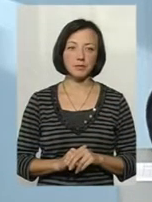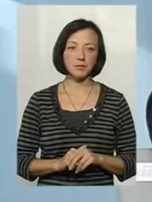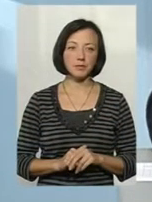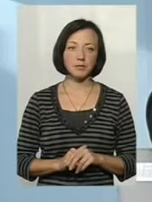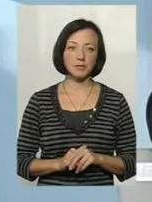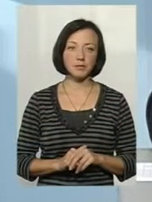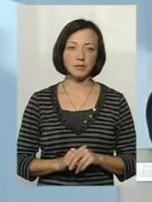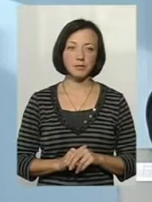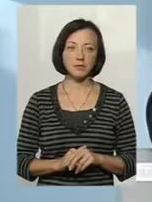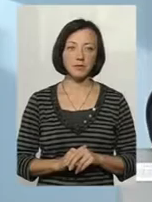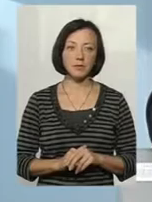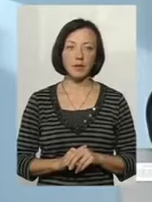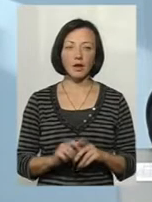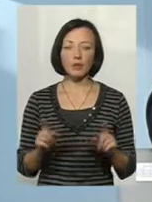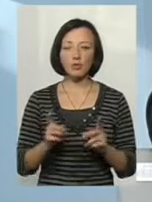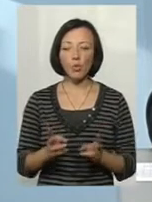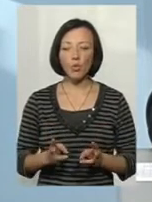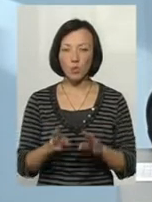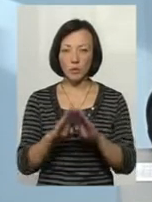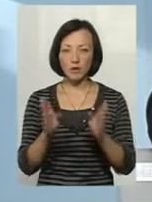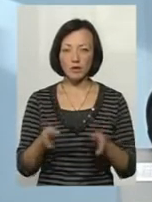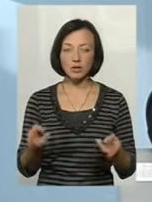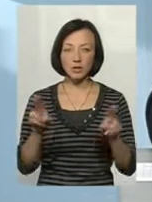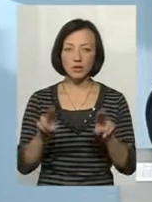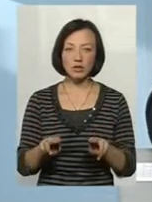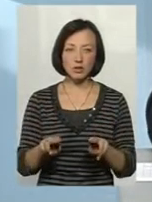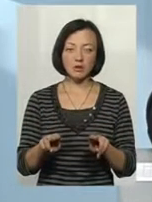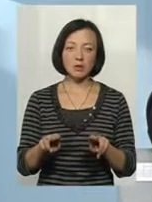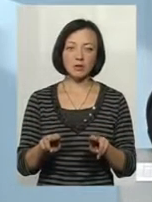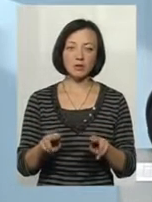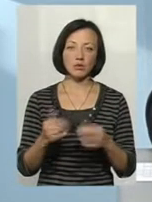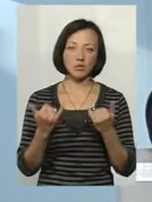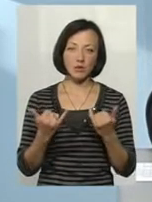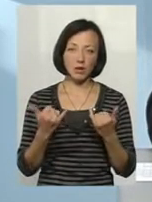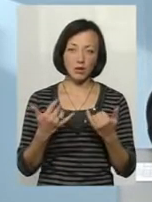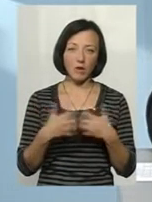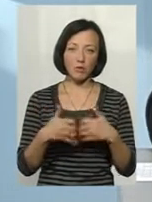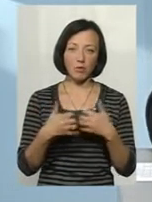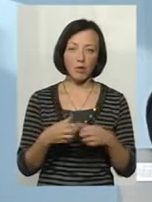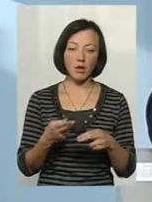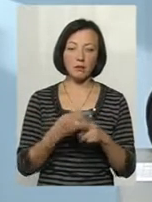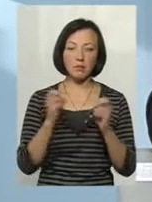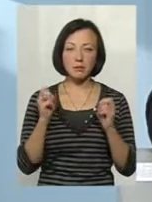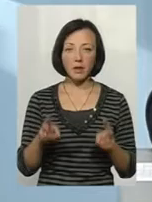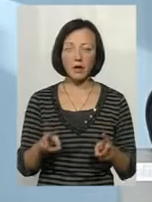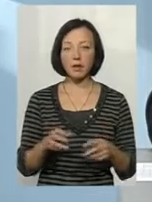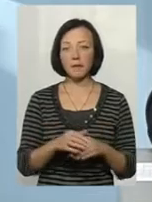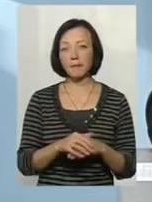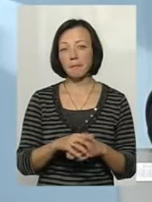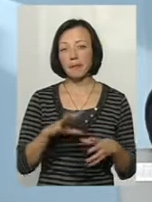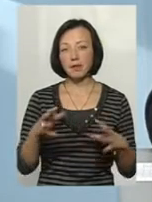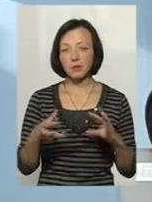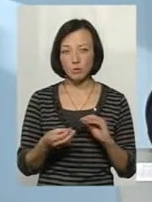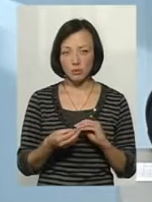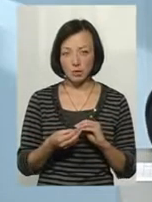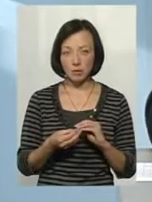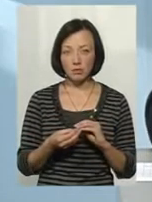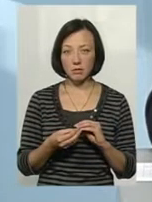Ті групки, що залишилися, поставили вже більш-менш сучасну автоматику безпеки. Ну, результат, як